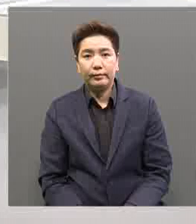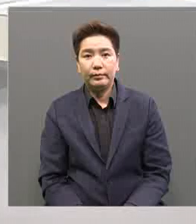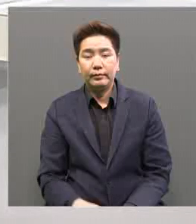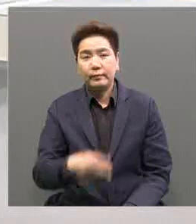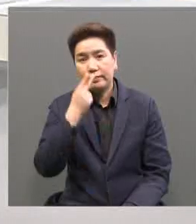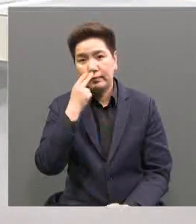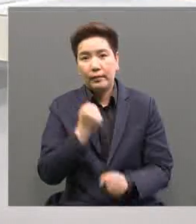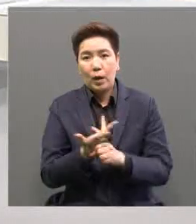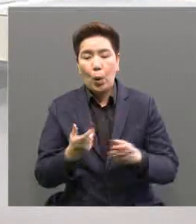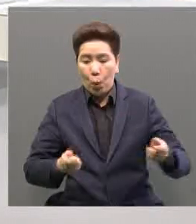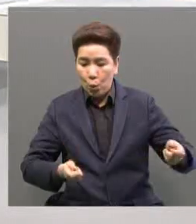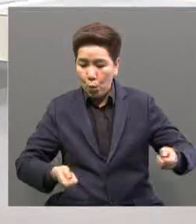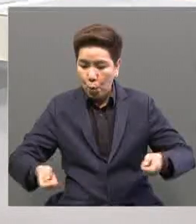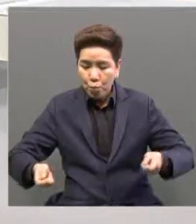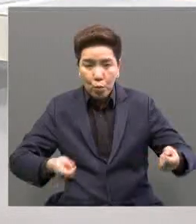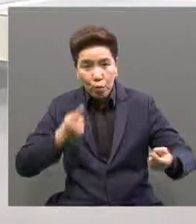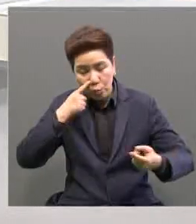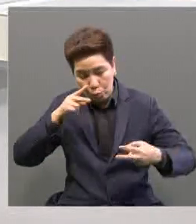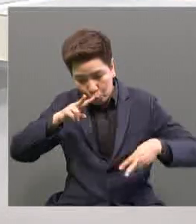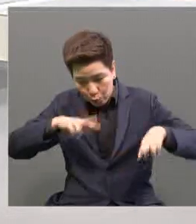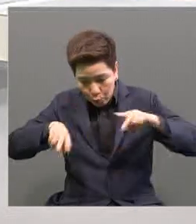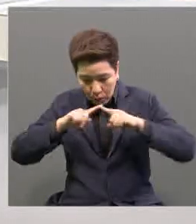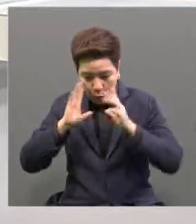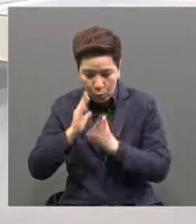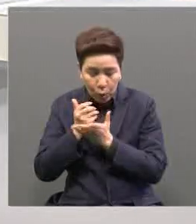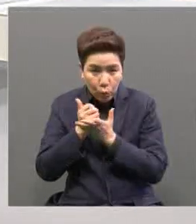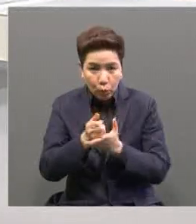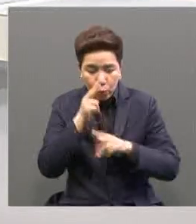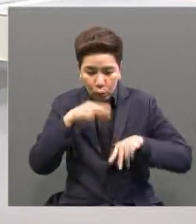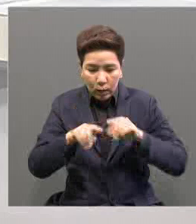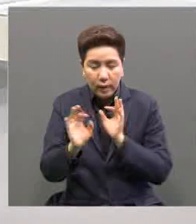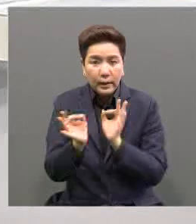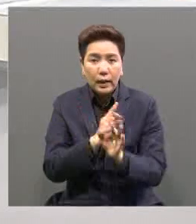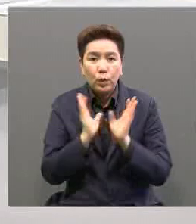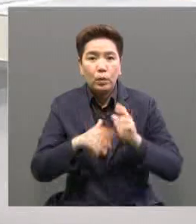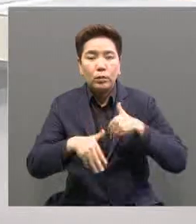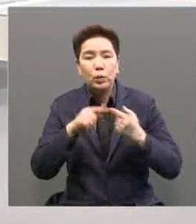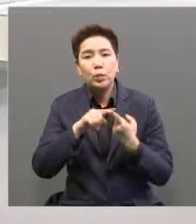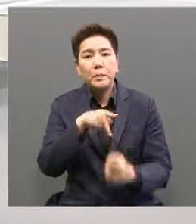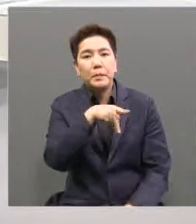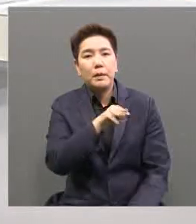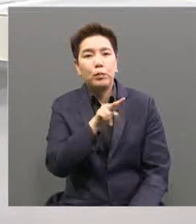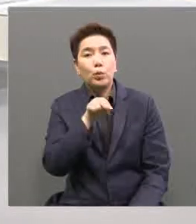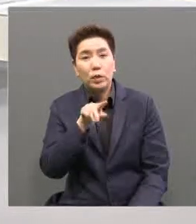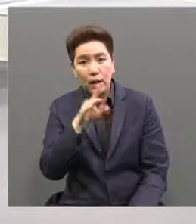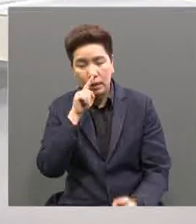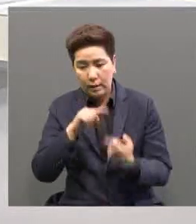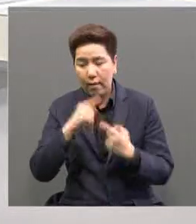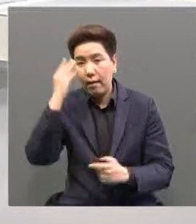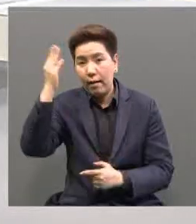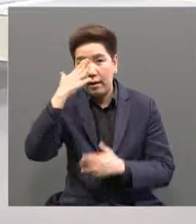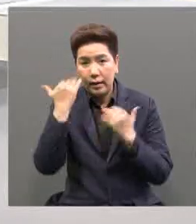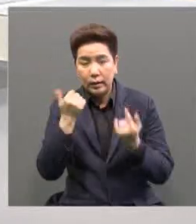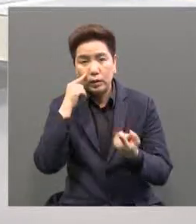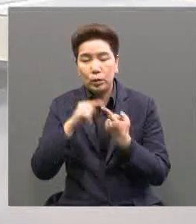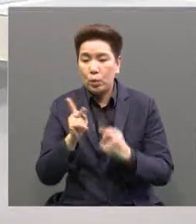และในเรื่องของการควบคุมดูแลนะครับหรือว่าหน่วยงานที่เรียกว่าช่วยกันดูแลแทนพี่น้องประชาชนในเรื่องของ PM 2.5นะหรือว่าลักษณะอากาศแบบนี้นะครับ